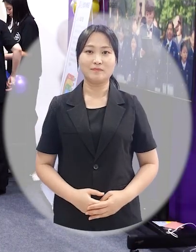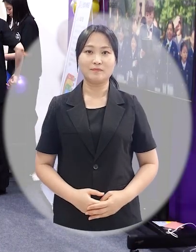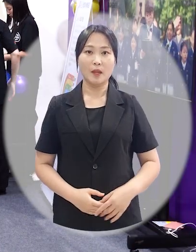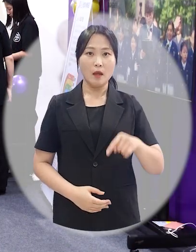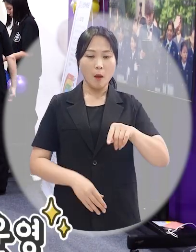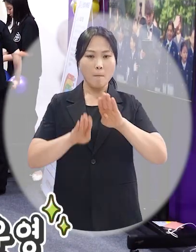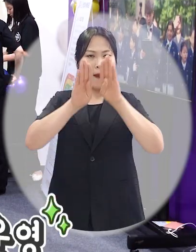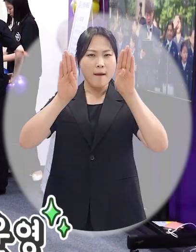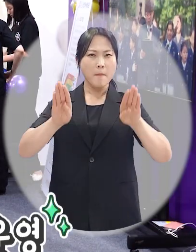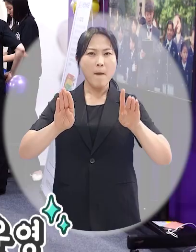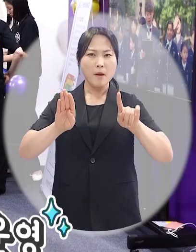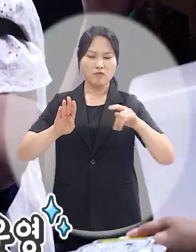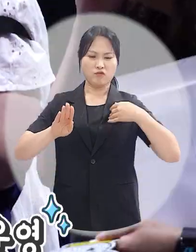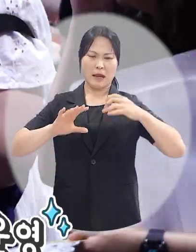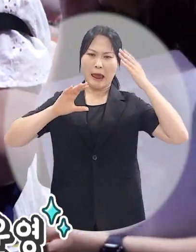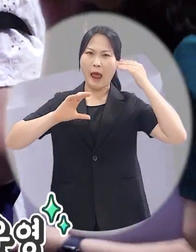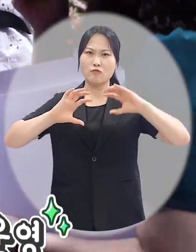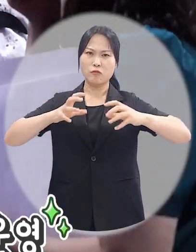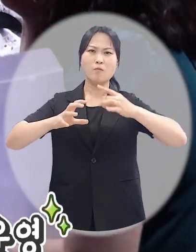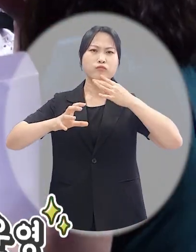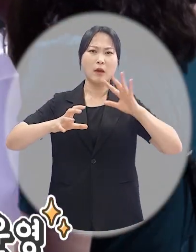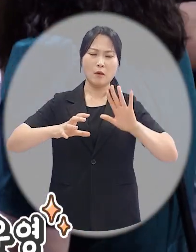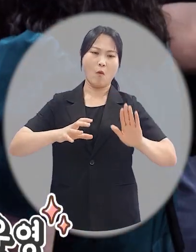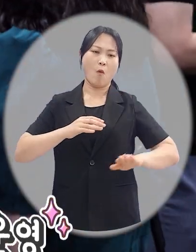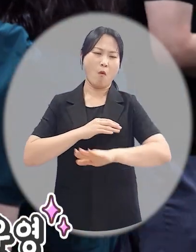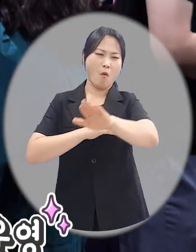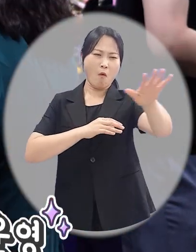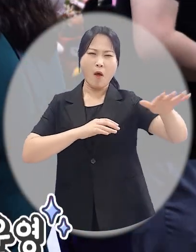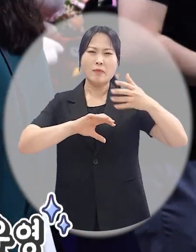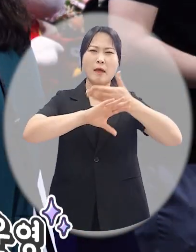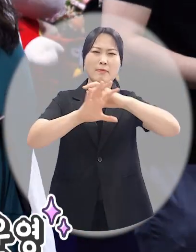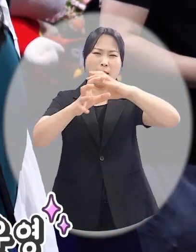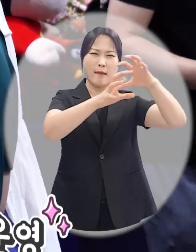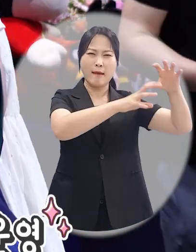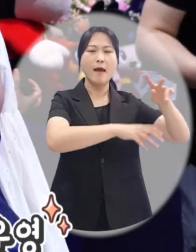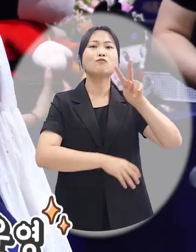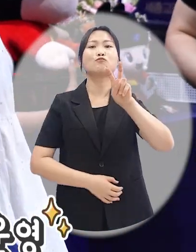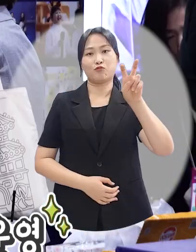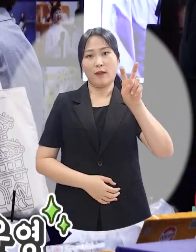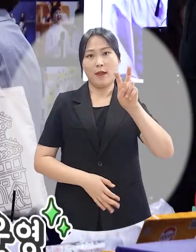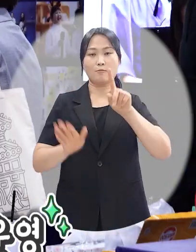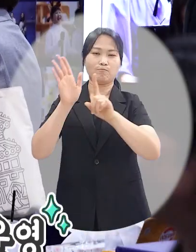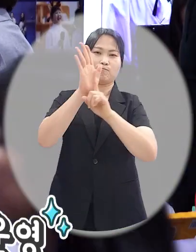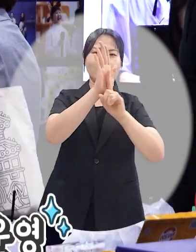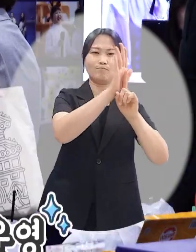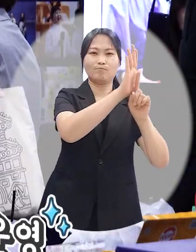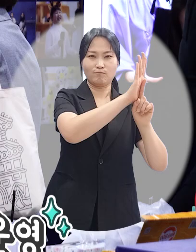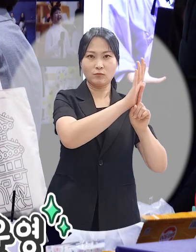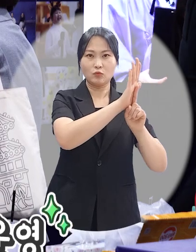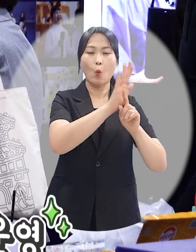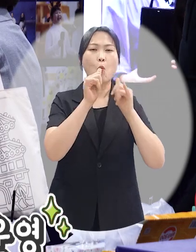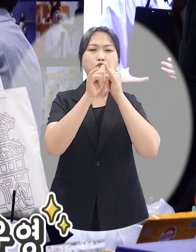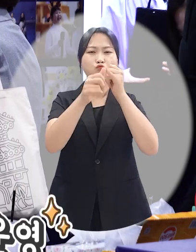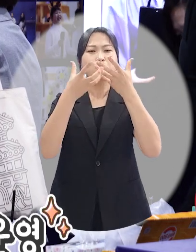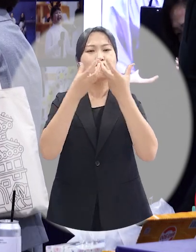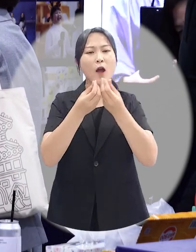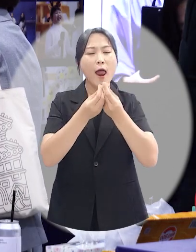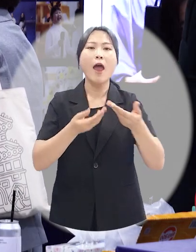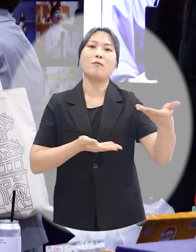이번 박람회는 국경을 넘어 20여 개 나라에서도 미래교육 전시 부스를 운영하고 우수 사례를 공유하기도